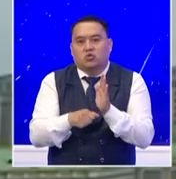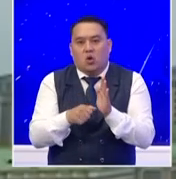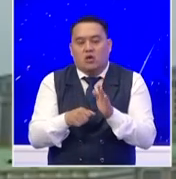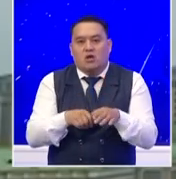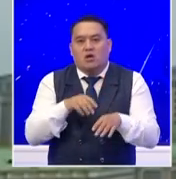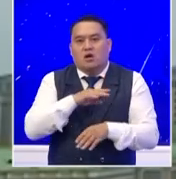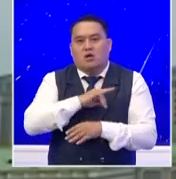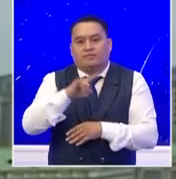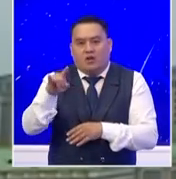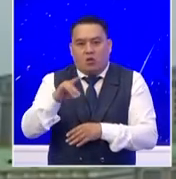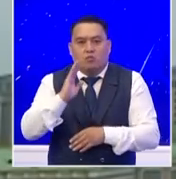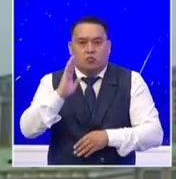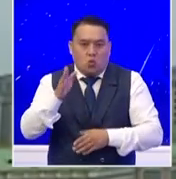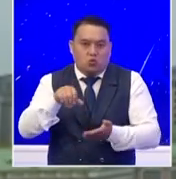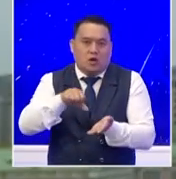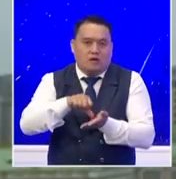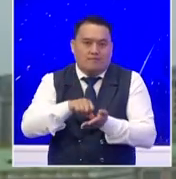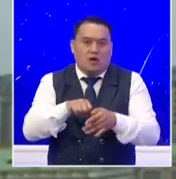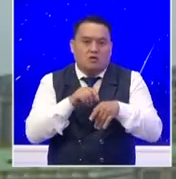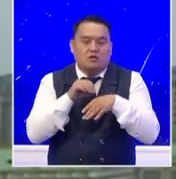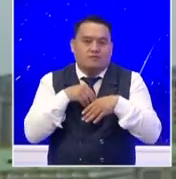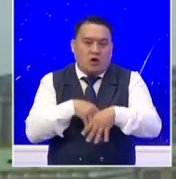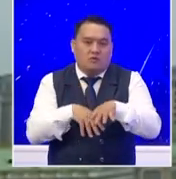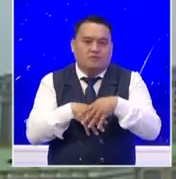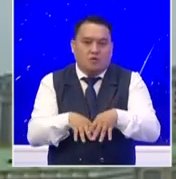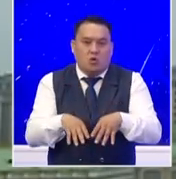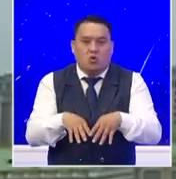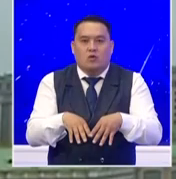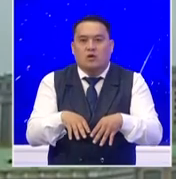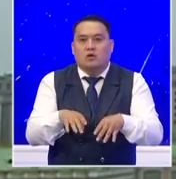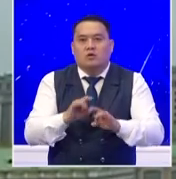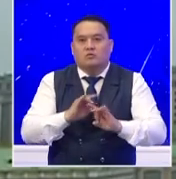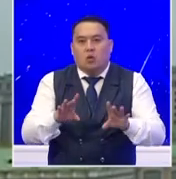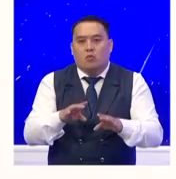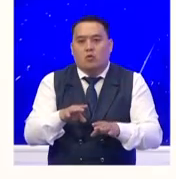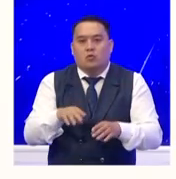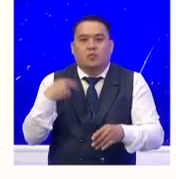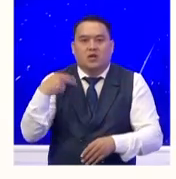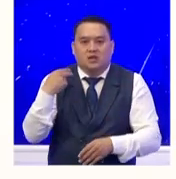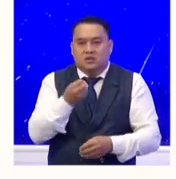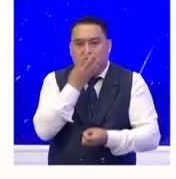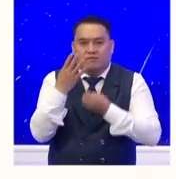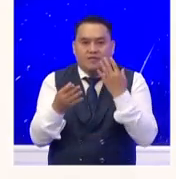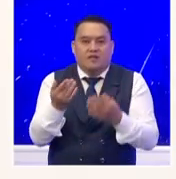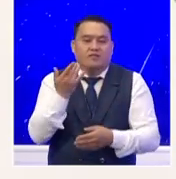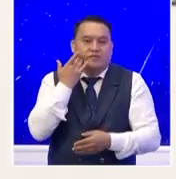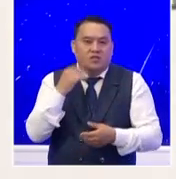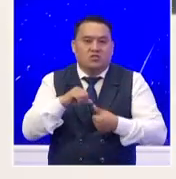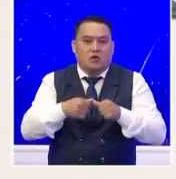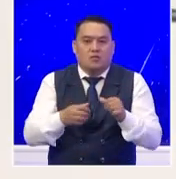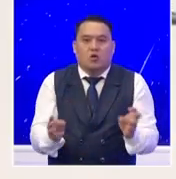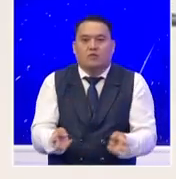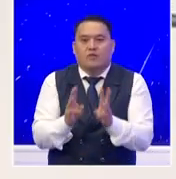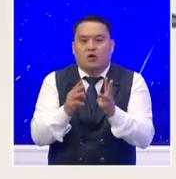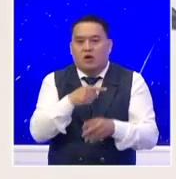600 летательных аппаратов. Как рассказал пресс-секретарь главы государства Дмитрий Песков, Путин возложит цветы к вечному огню и обратится